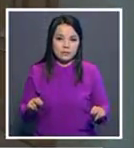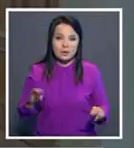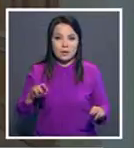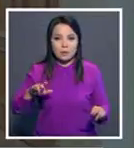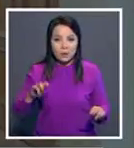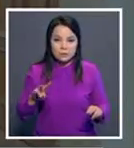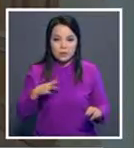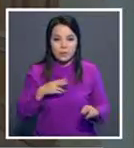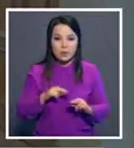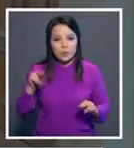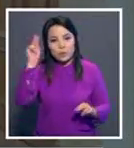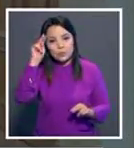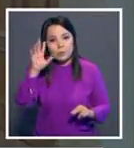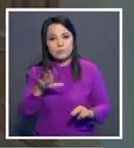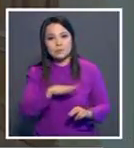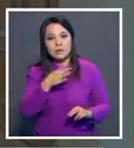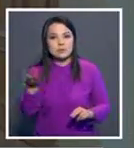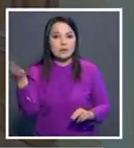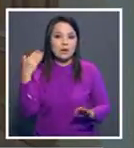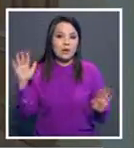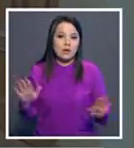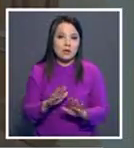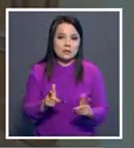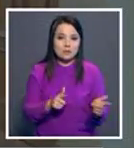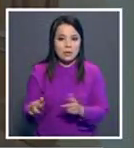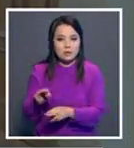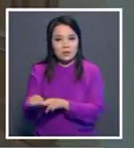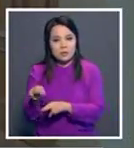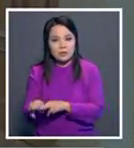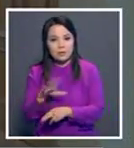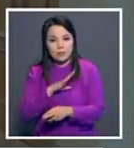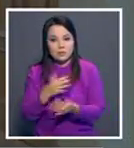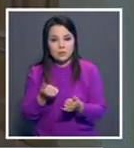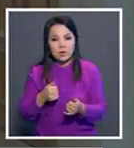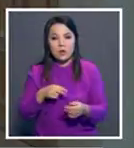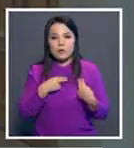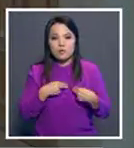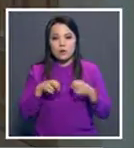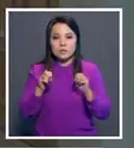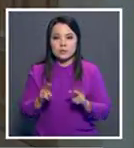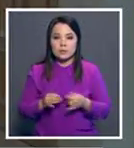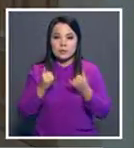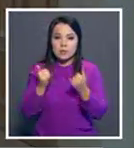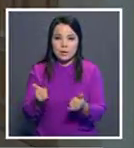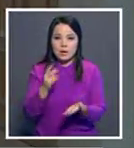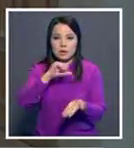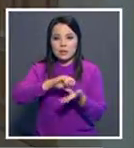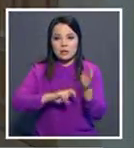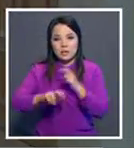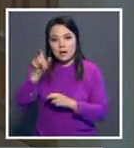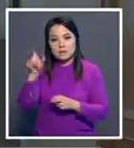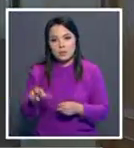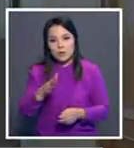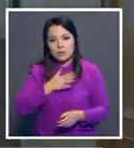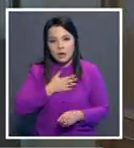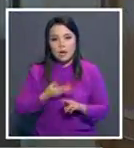Тельман да шәкірт даярлап, әншілер даярлап, сон үлкен творчестволық ізденіс үстінде жүрген